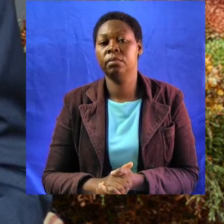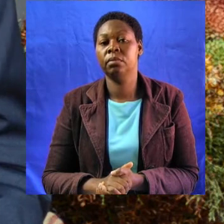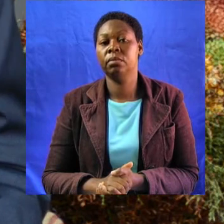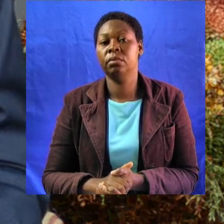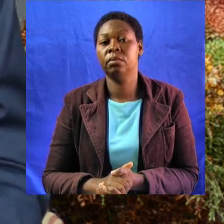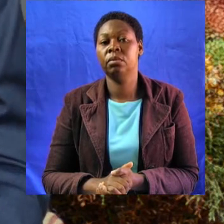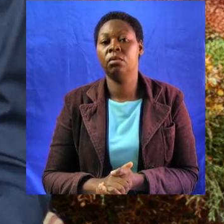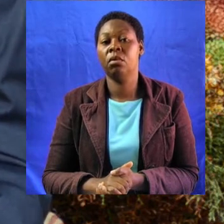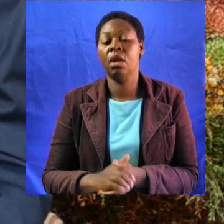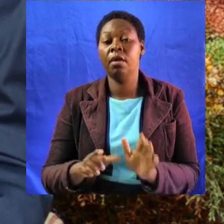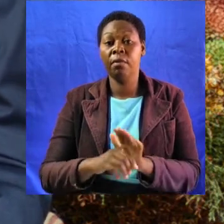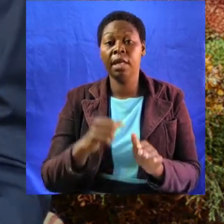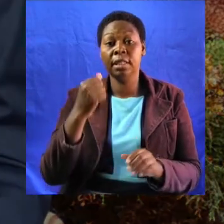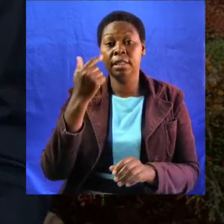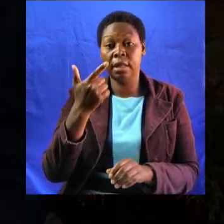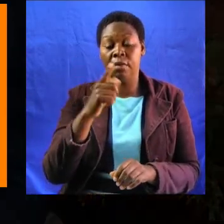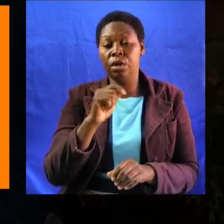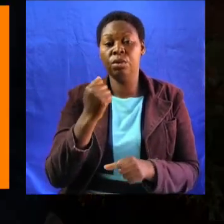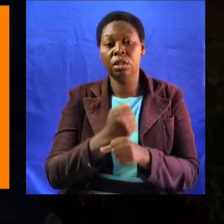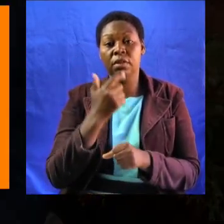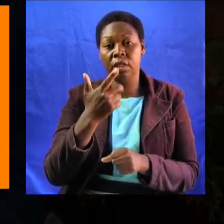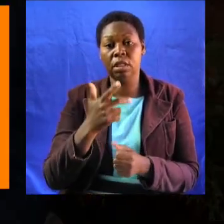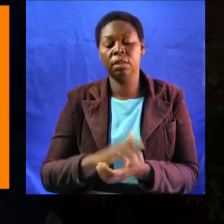kusvika pa17. Verse ya 7.